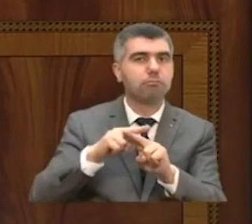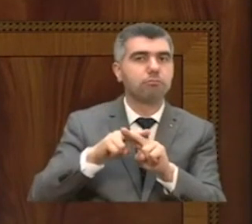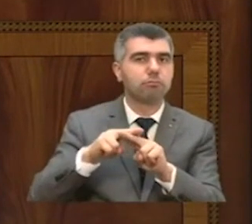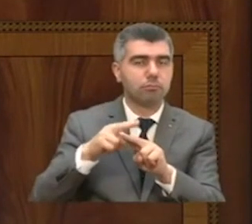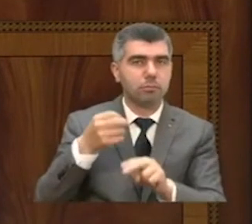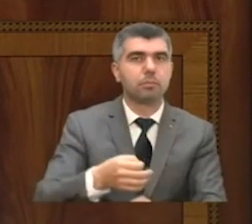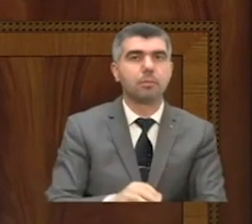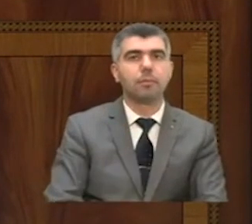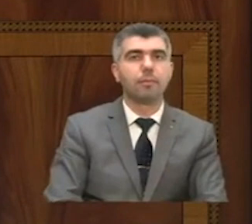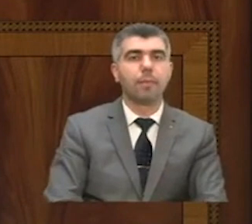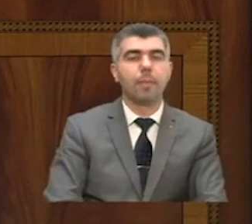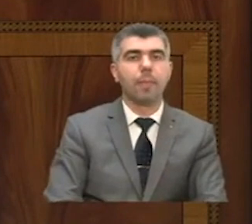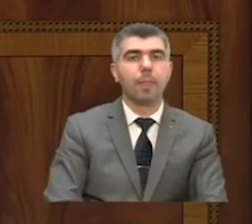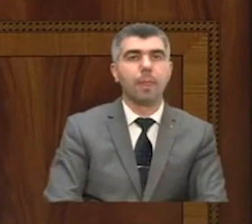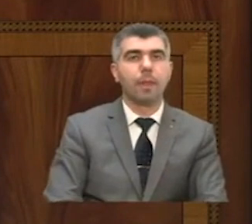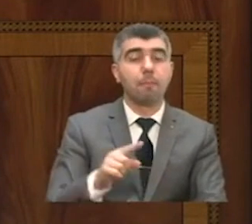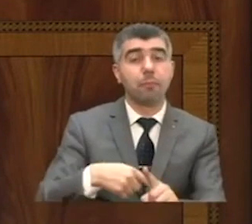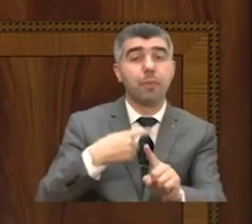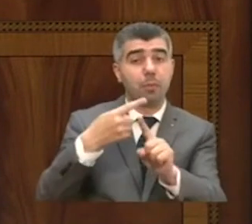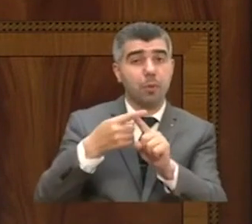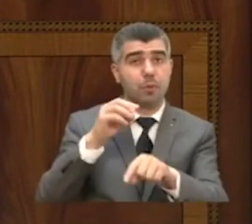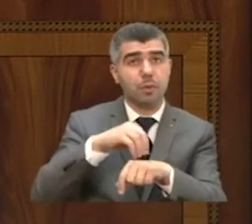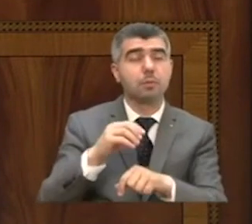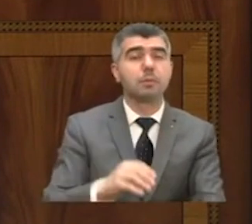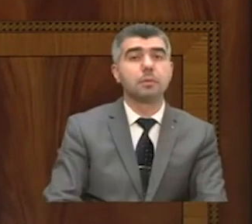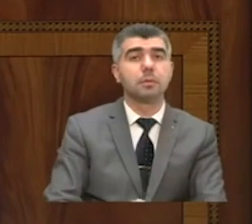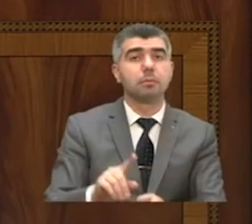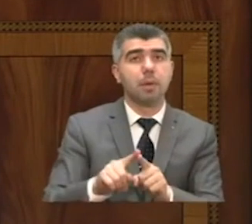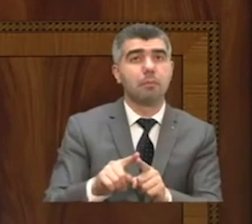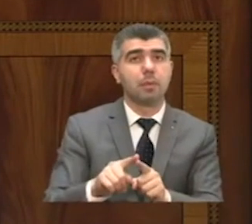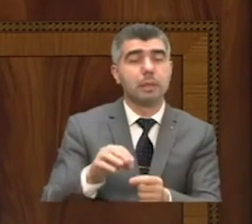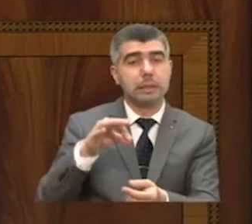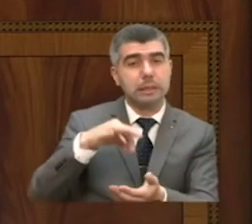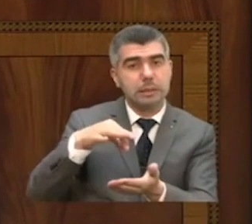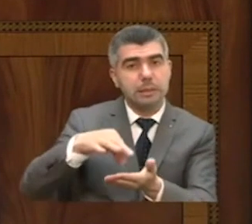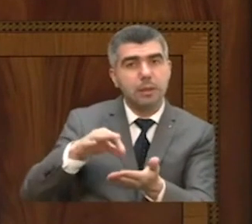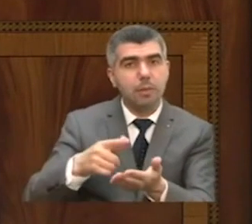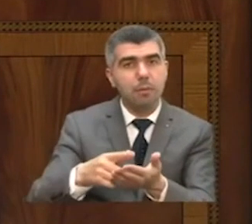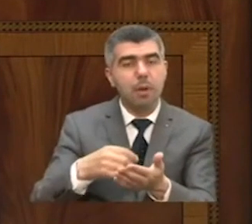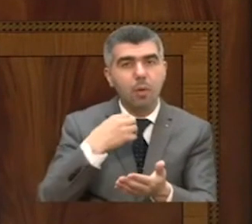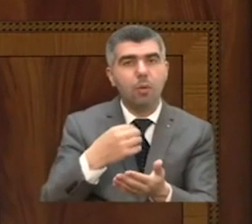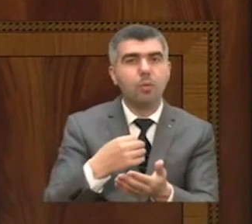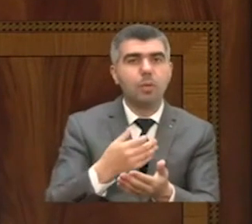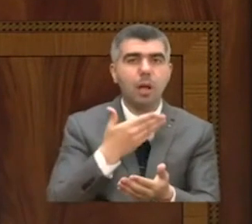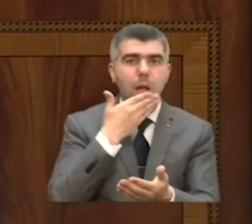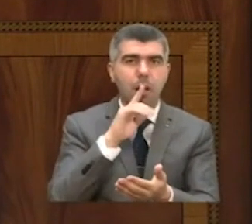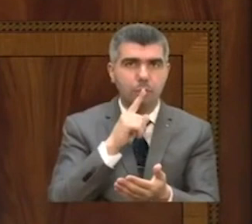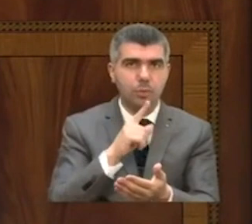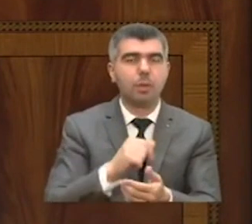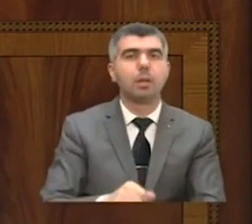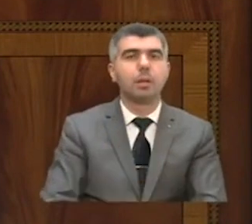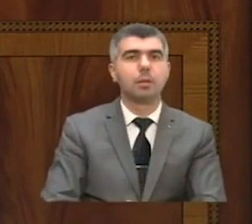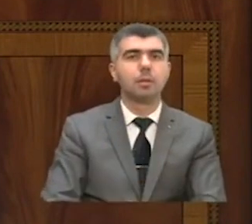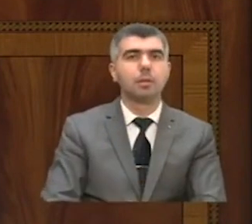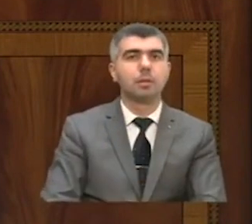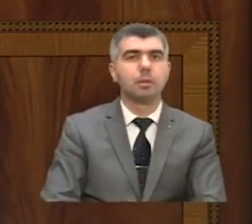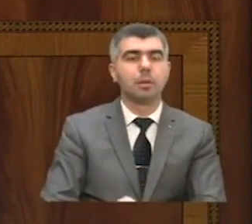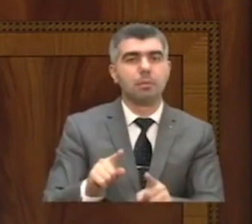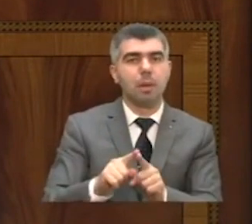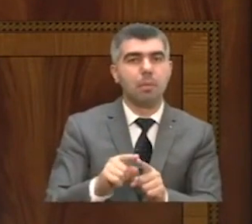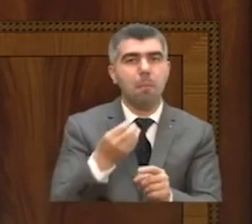رياحية. كذلك تعتبر باقي الزراعات الخريفية في وضعية جد مرضية، الكلائية على